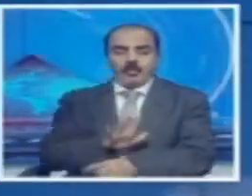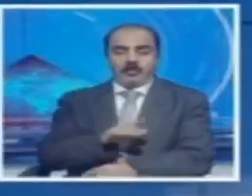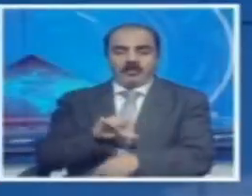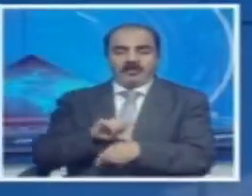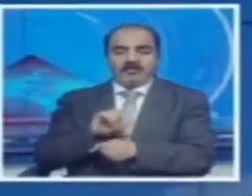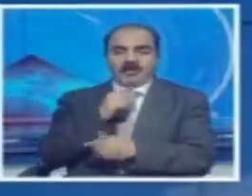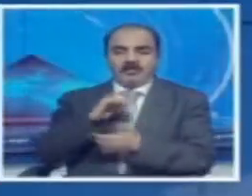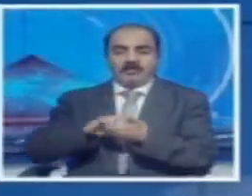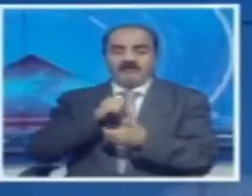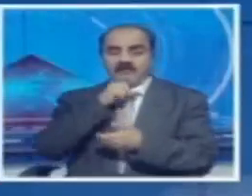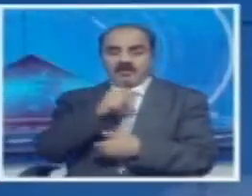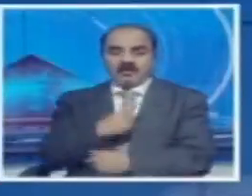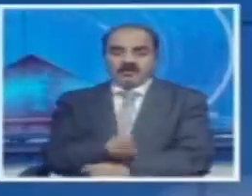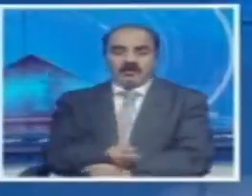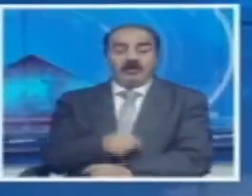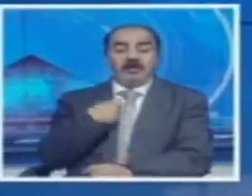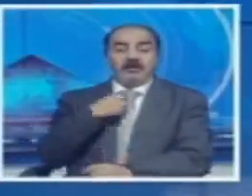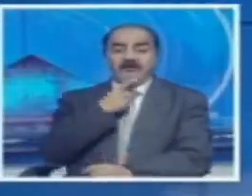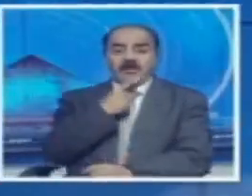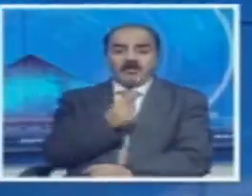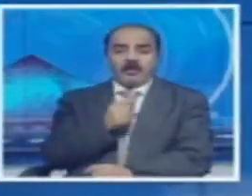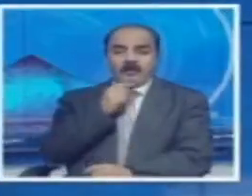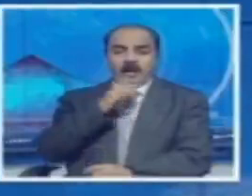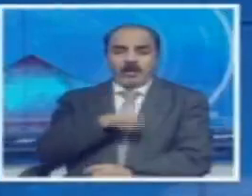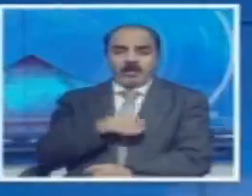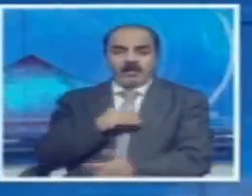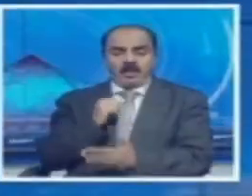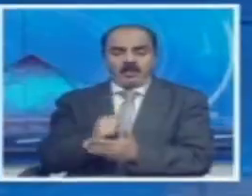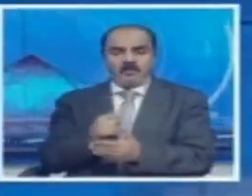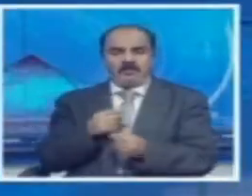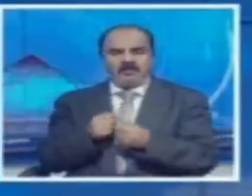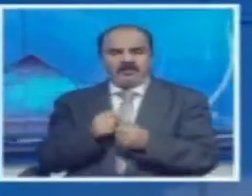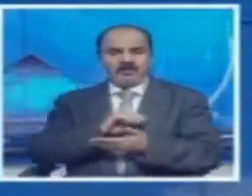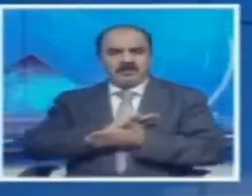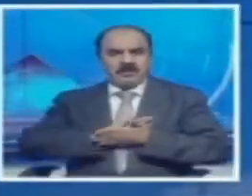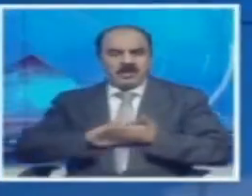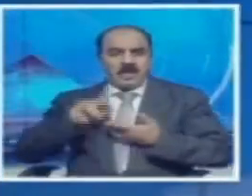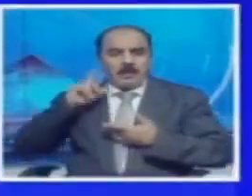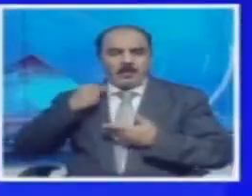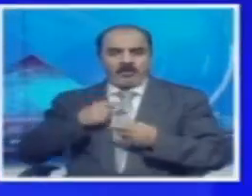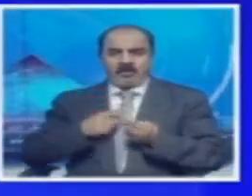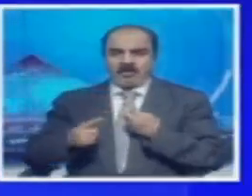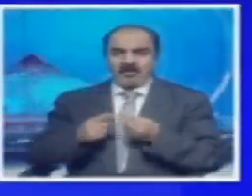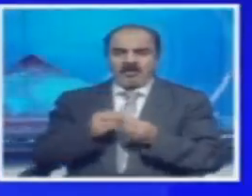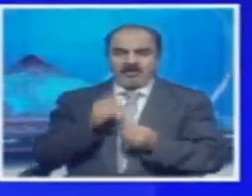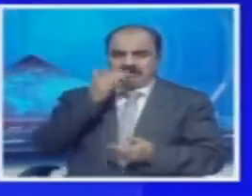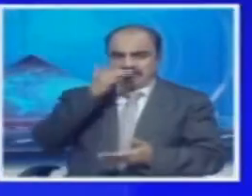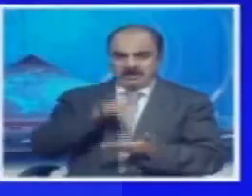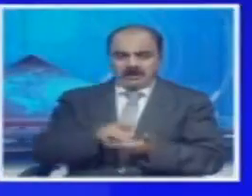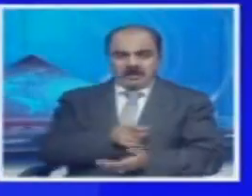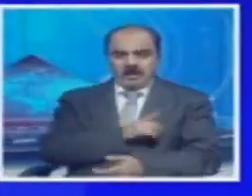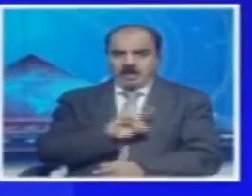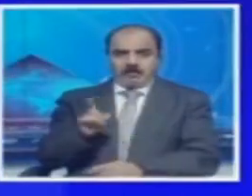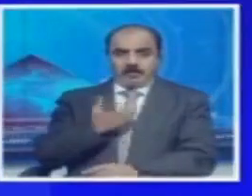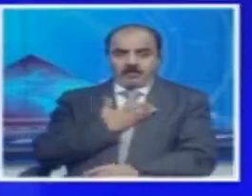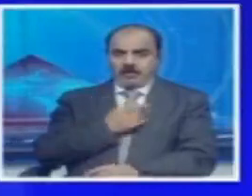مدينة ستراسبورغ الفرنسية، أكد الرئيس الفرنسي إيمانويل ماكرون أنه لا يمكن بناء السلام في أوكرانيا عبر إذلال